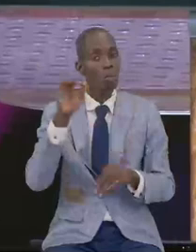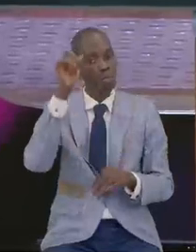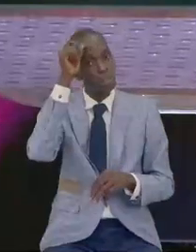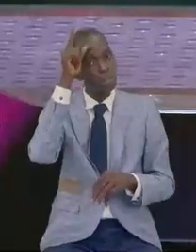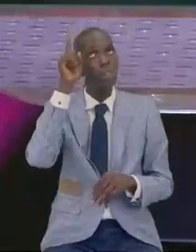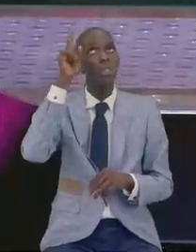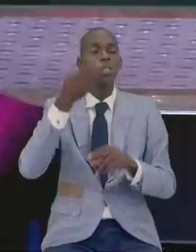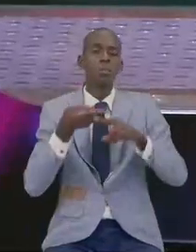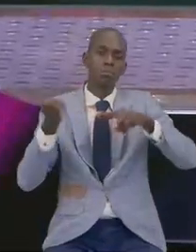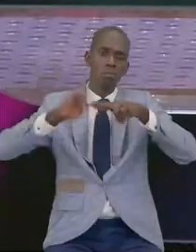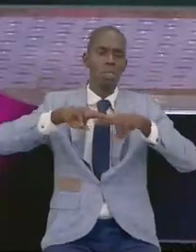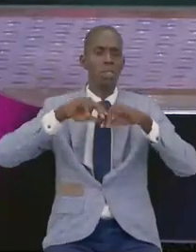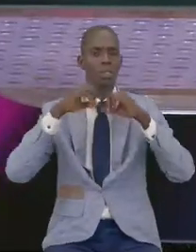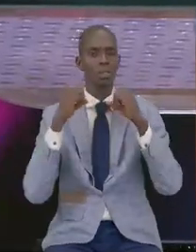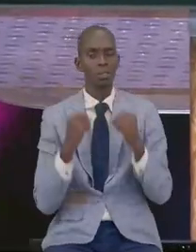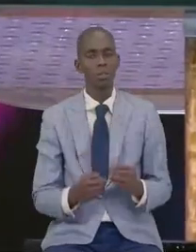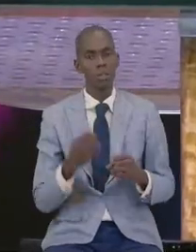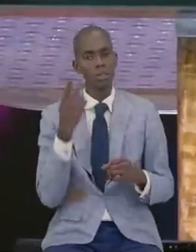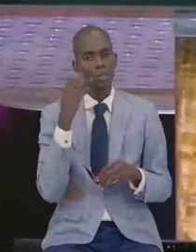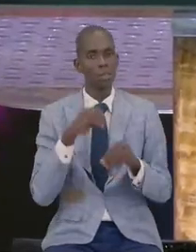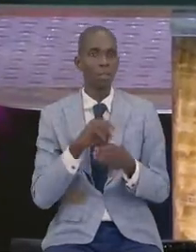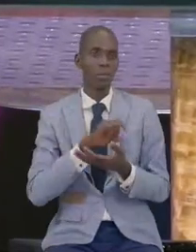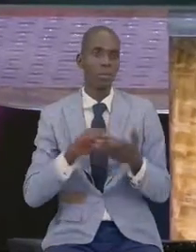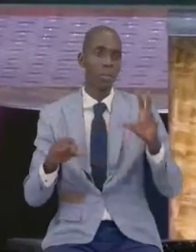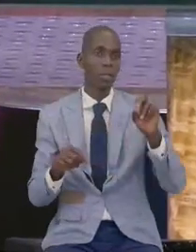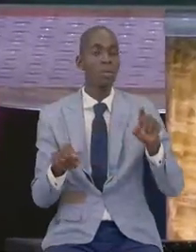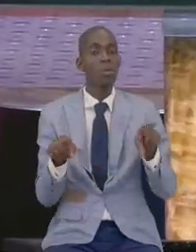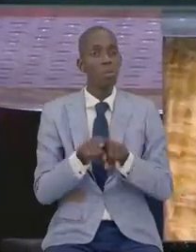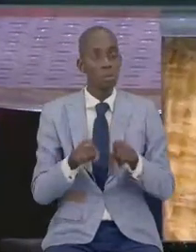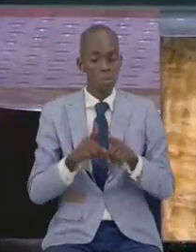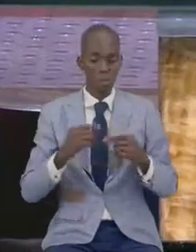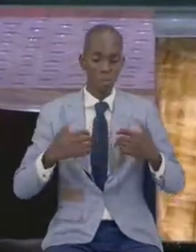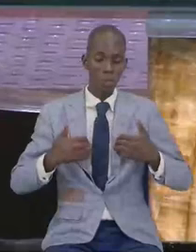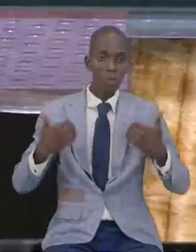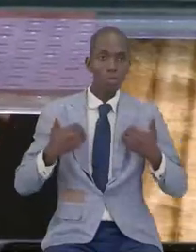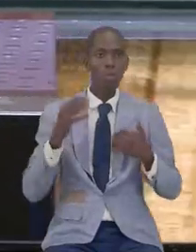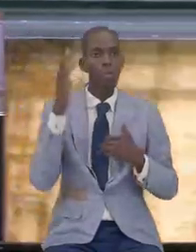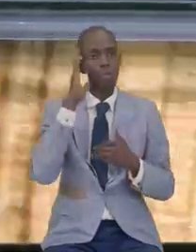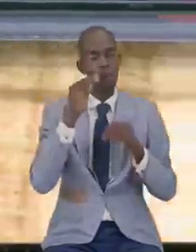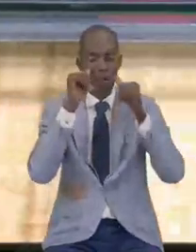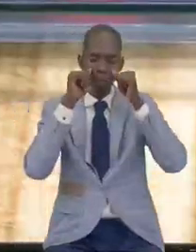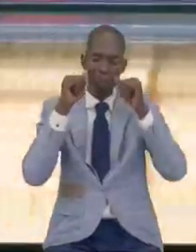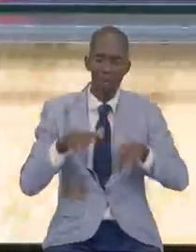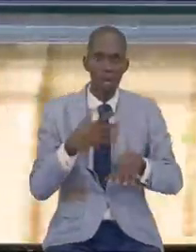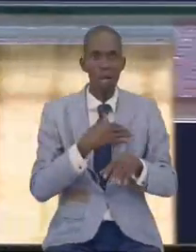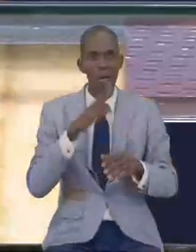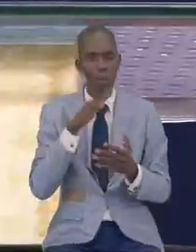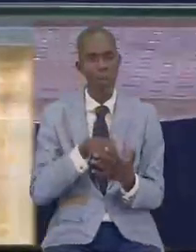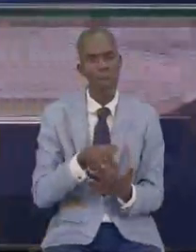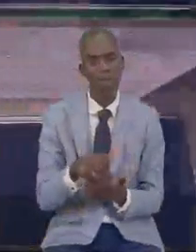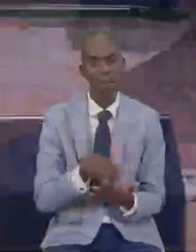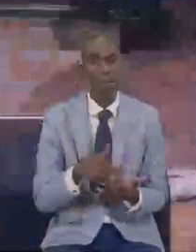de celui qui tombe en défaillance. Verset 30, les adolescents se fatiguent et se lassent, et